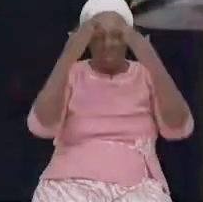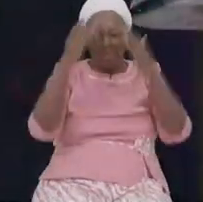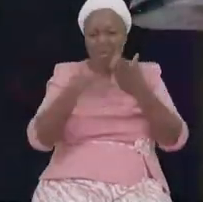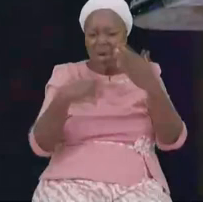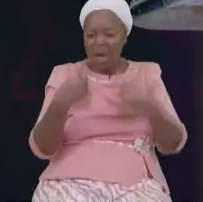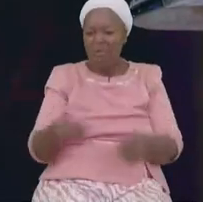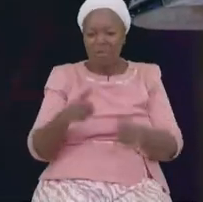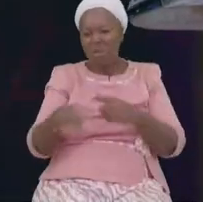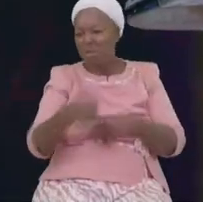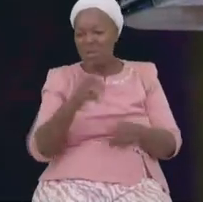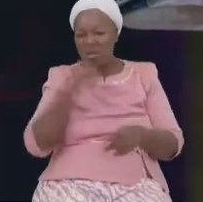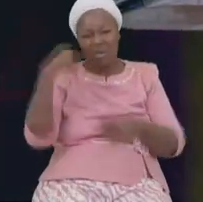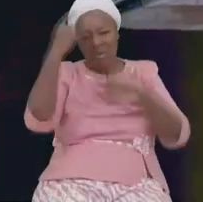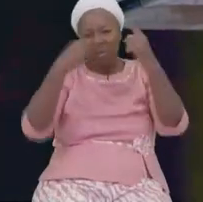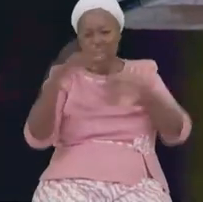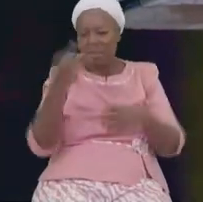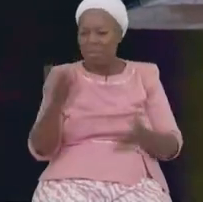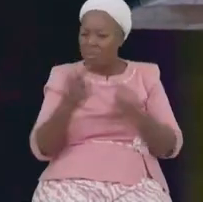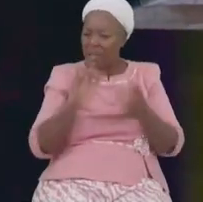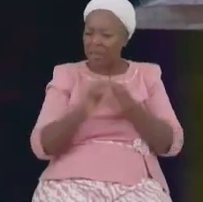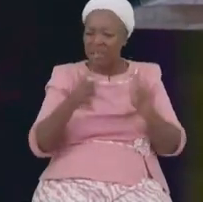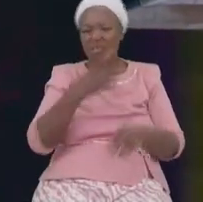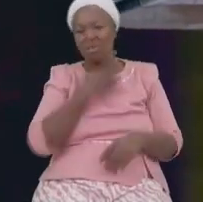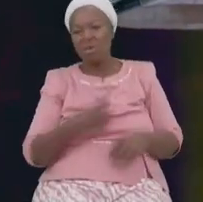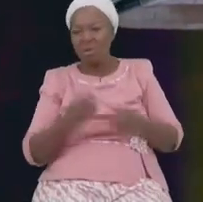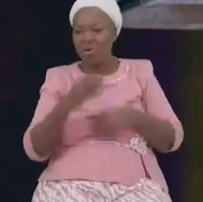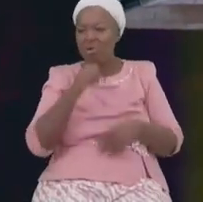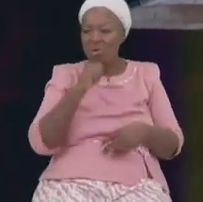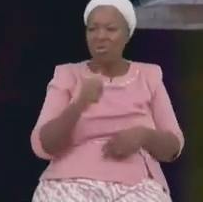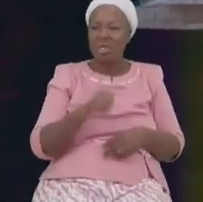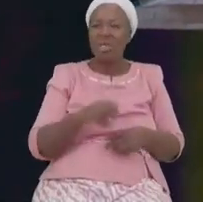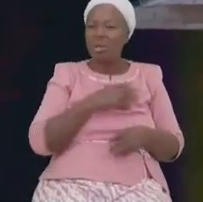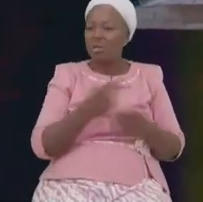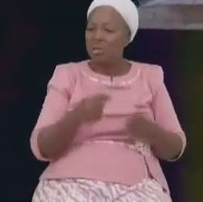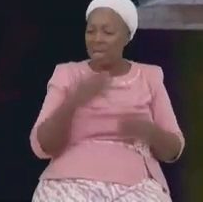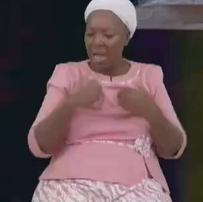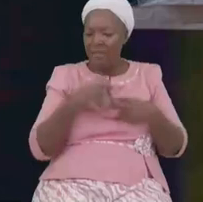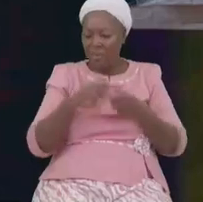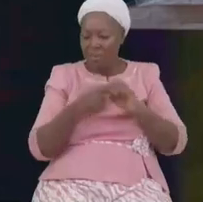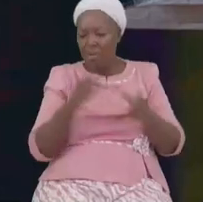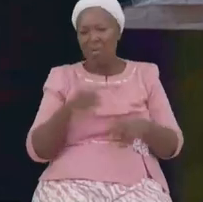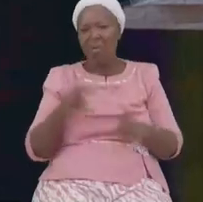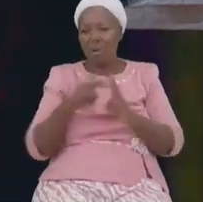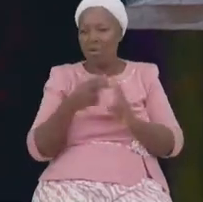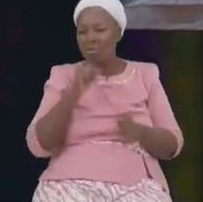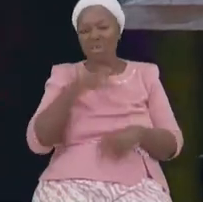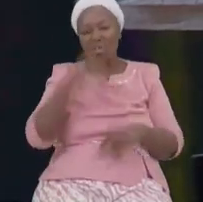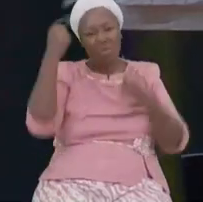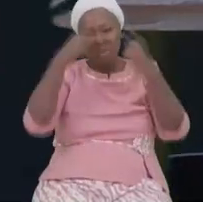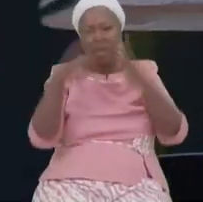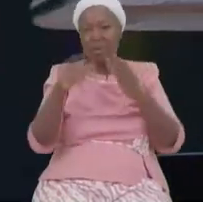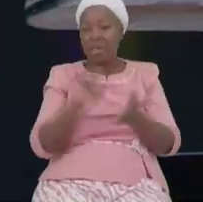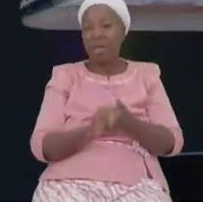sommes pas préoccupés si la faim ou soif, si elle a soif ou faim. Nous, ça ne nous préoccupe pas. Nous